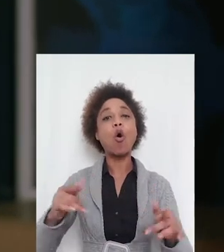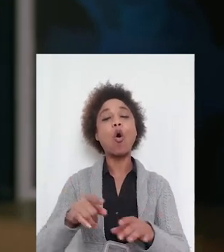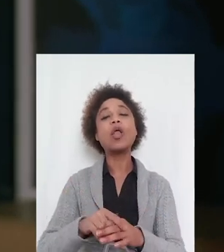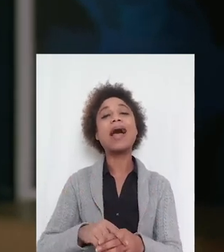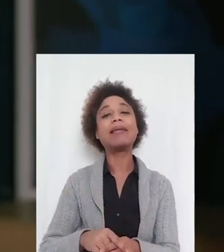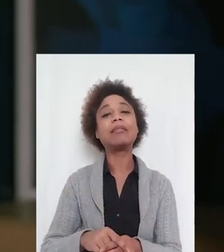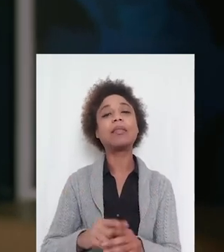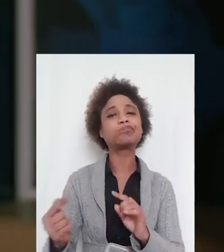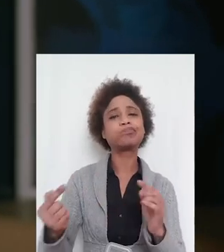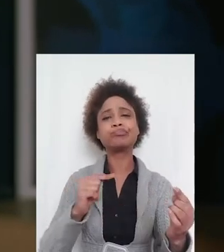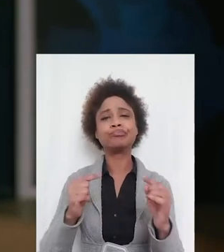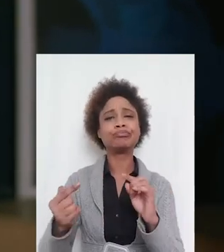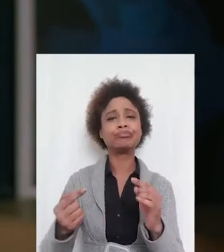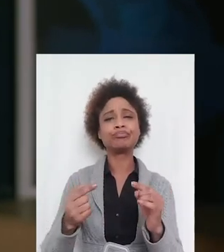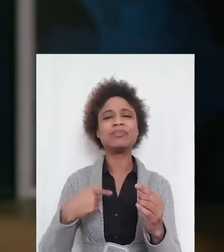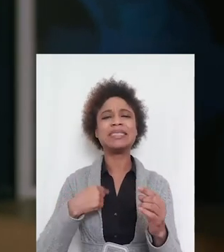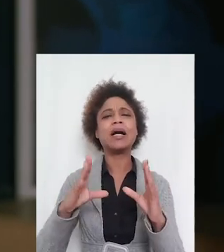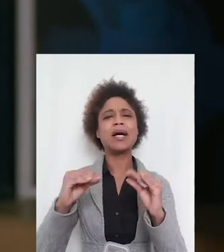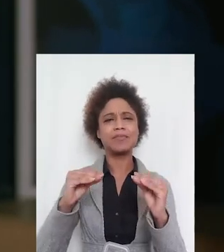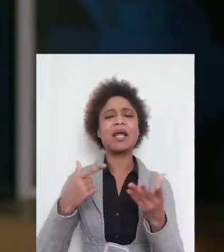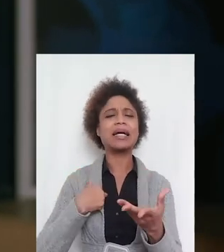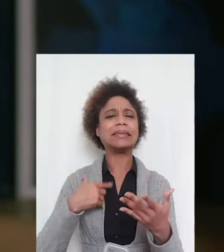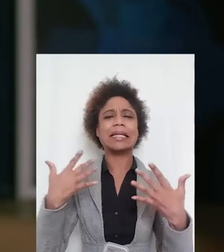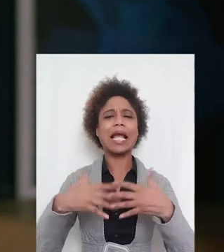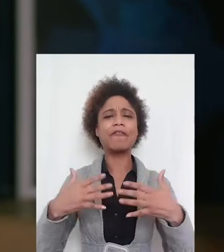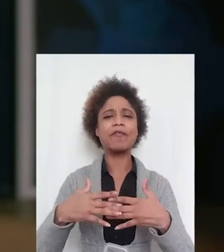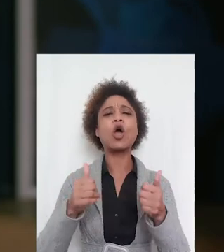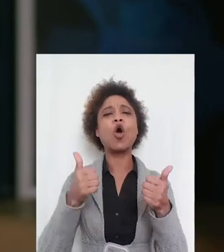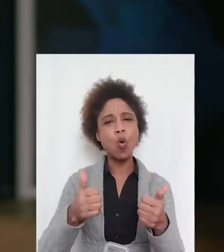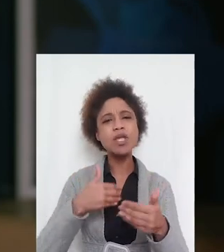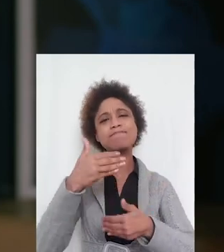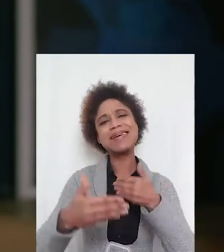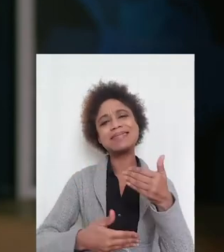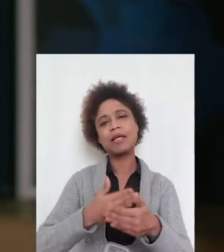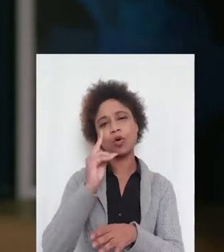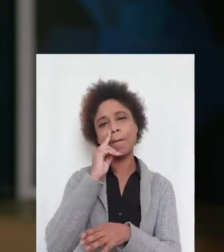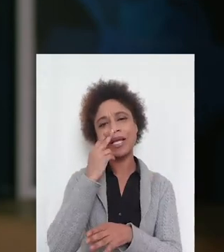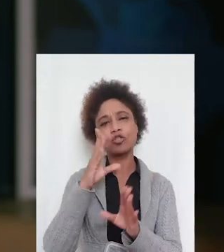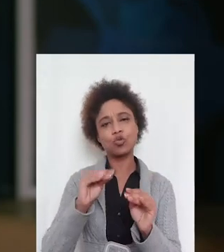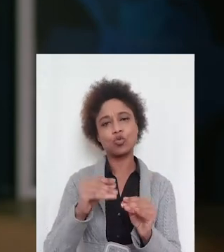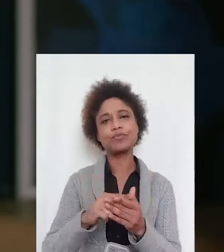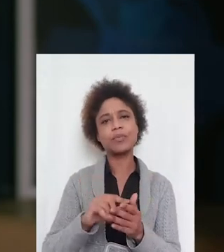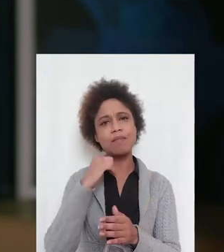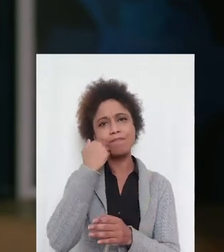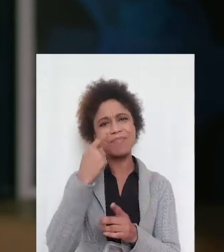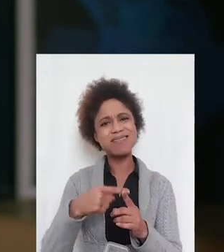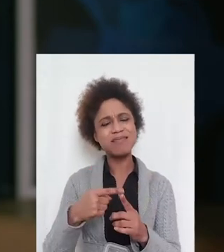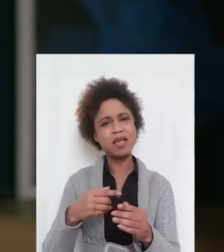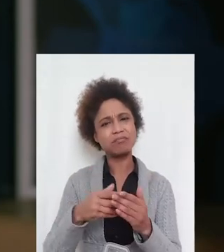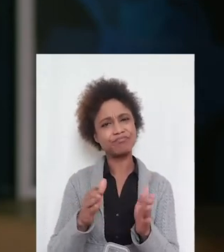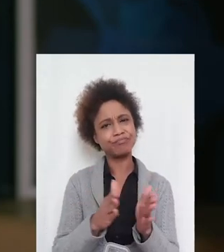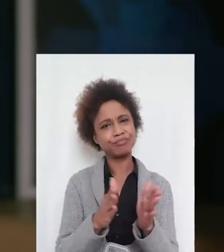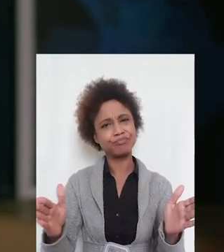of debatteren in gesprek, altijd iets ingewikkelder. Maar dat gaan we op een goede manier proberen te doen. Het kwam al een paar keer langs, eigenlijk gedurende